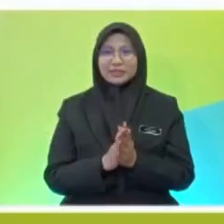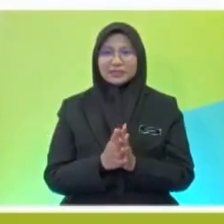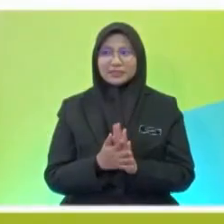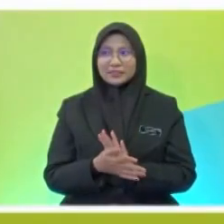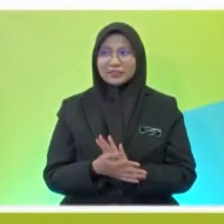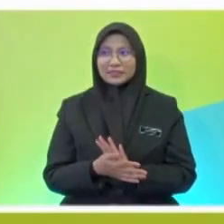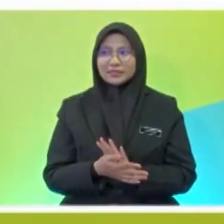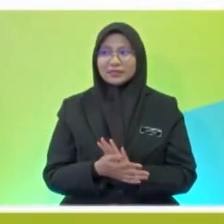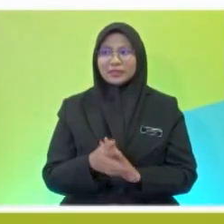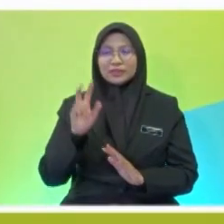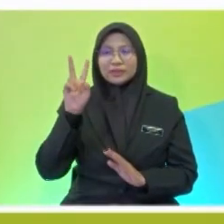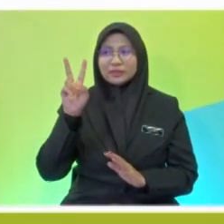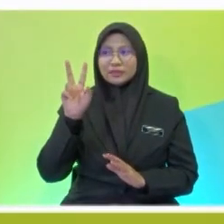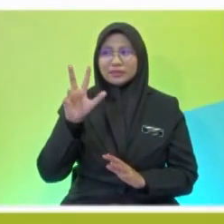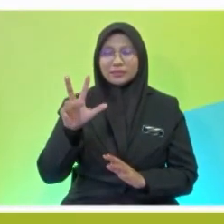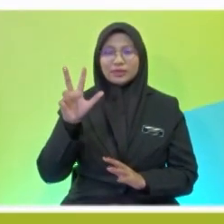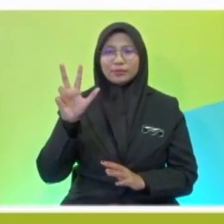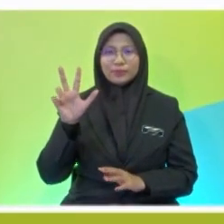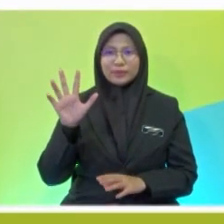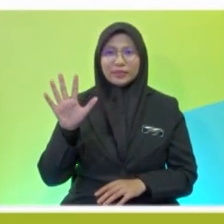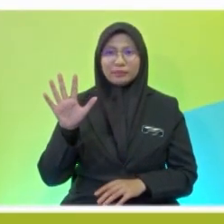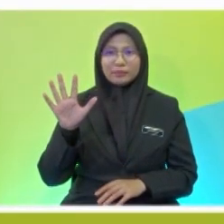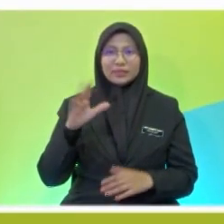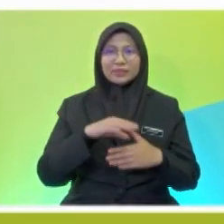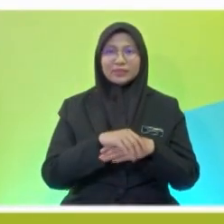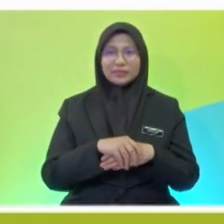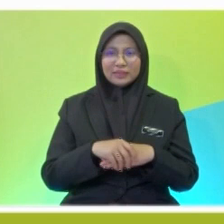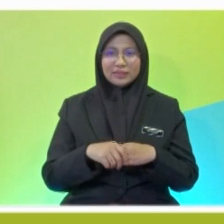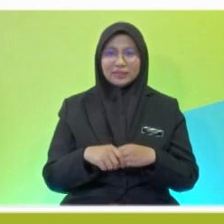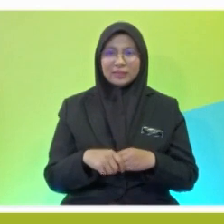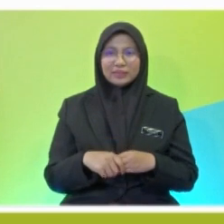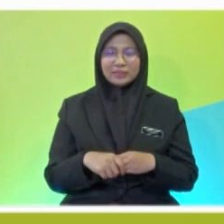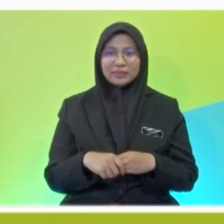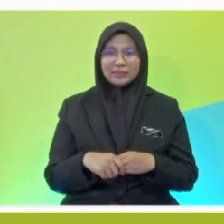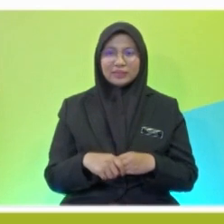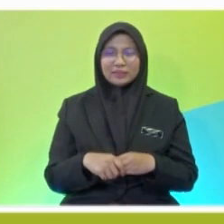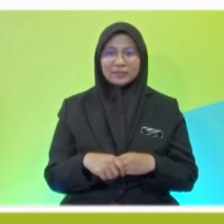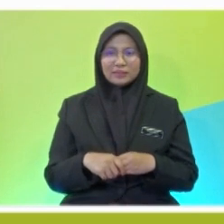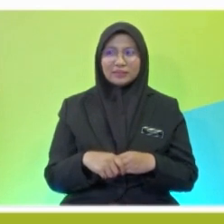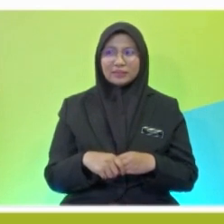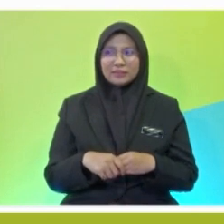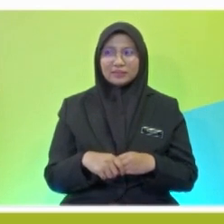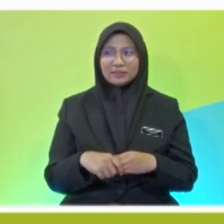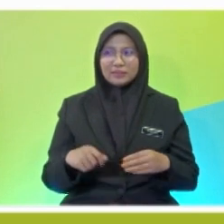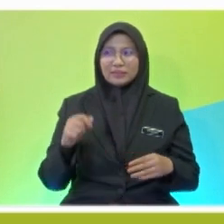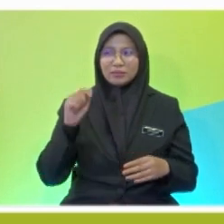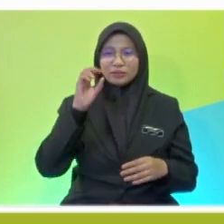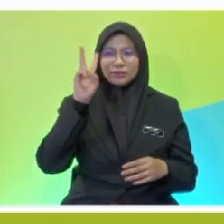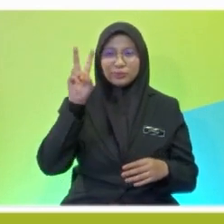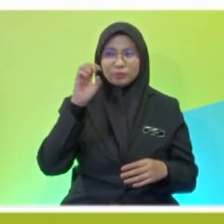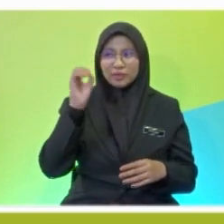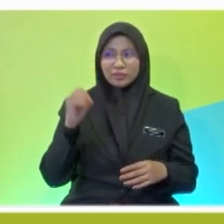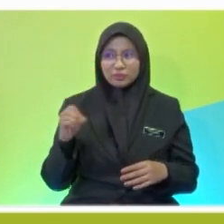20/100 jarak dengan 175 yaitu jumlah yang telah ditambahkan daripada jumlah dalam kurungan tersebut